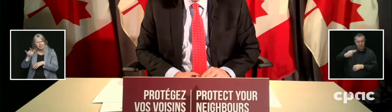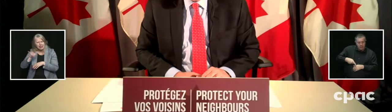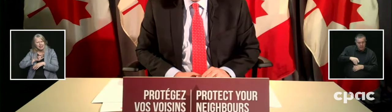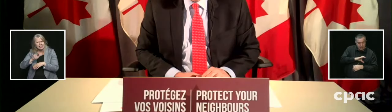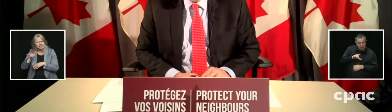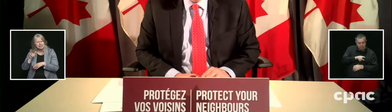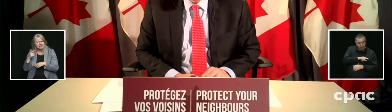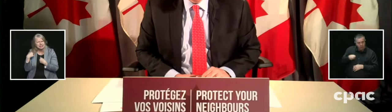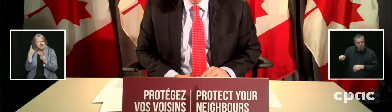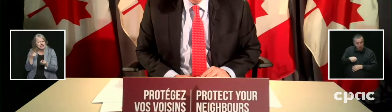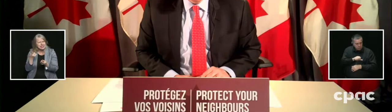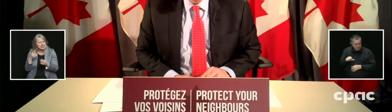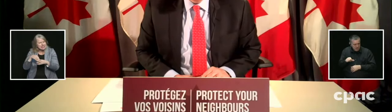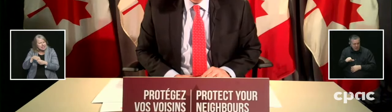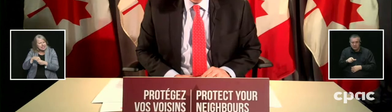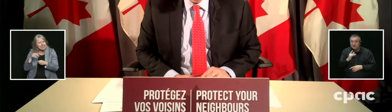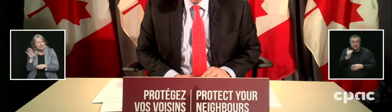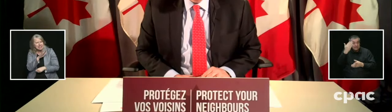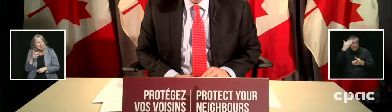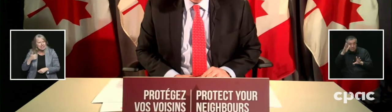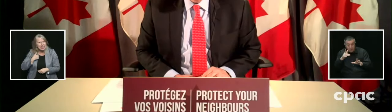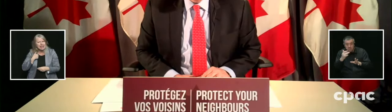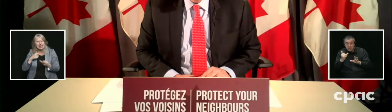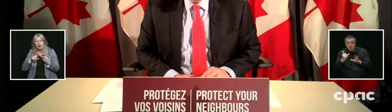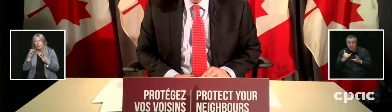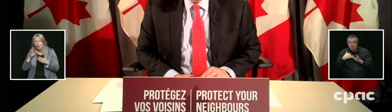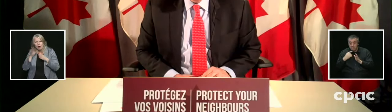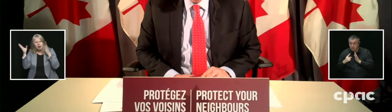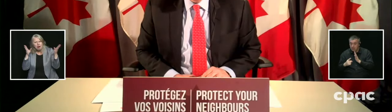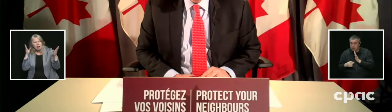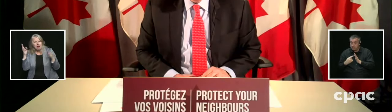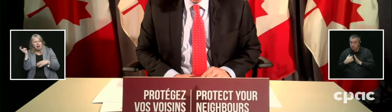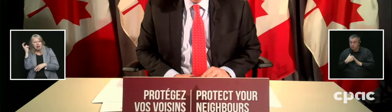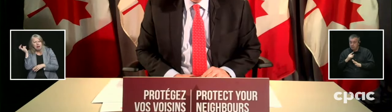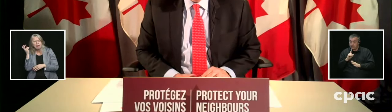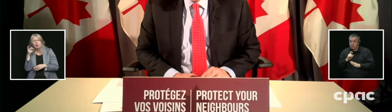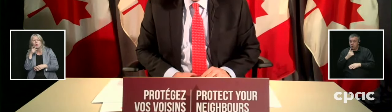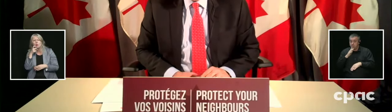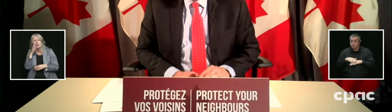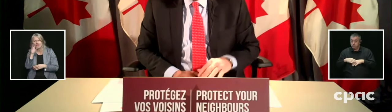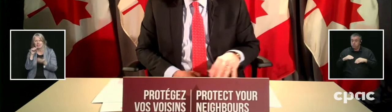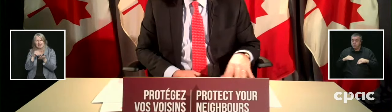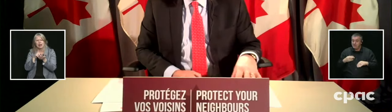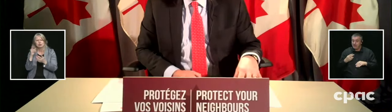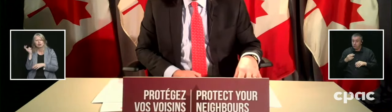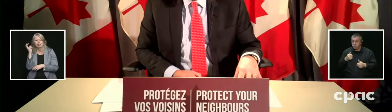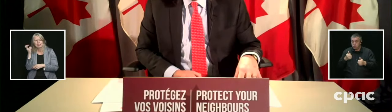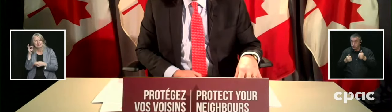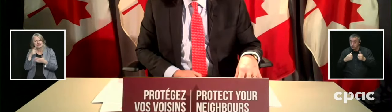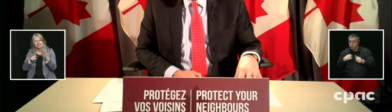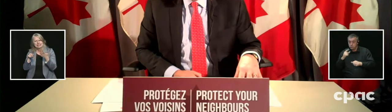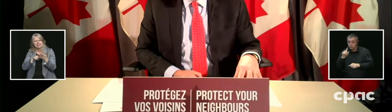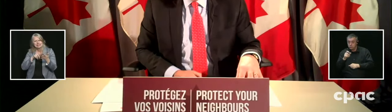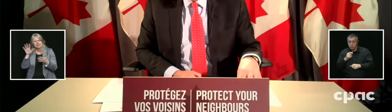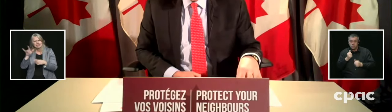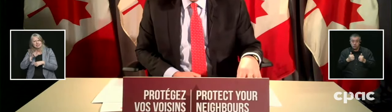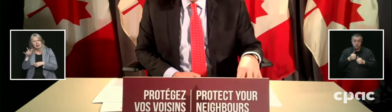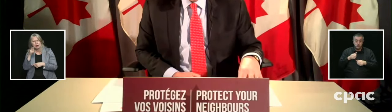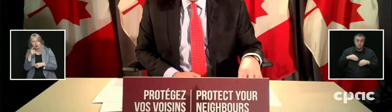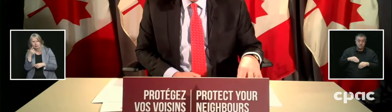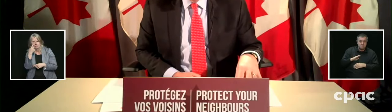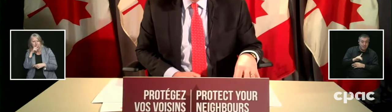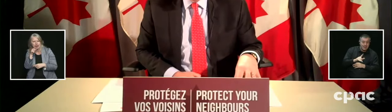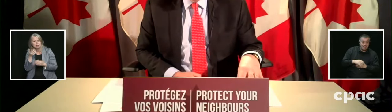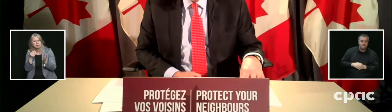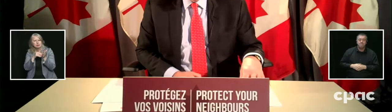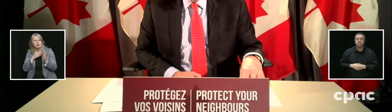Canada? Et si vous ne savez pas, peut-être je pourrais répéter ma question pour la ministre Hajdu ou le ministre Blair.